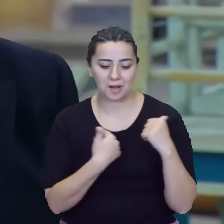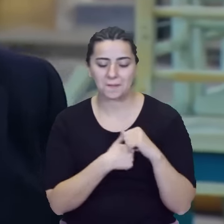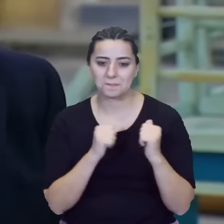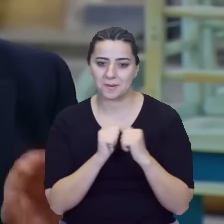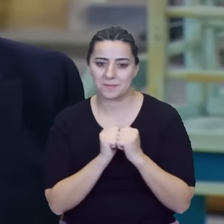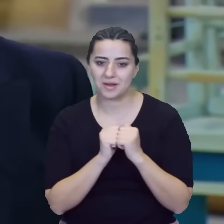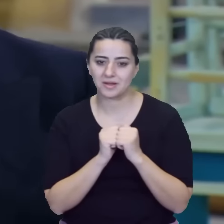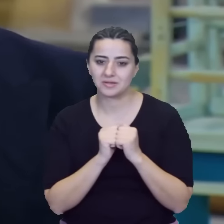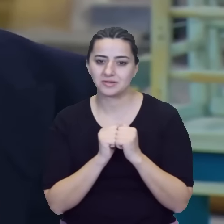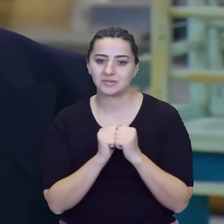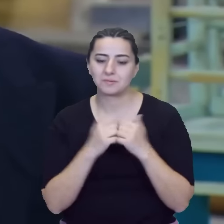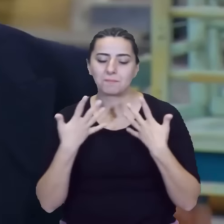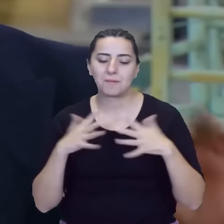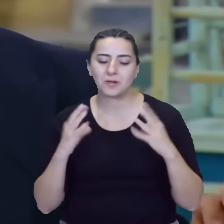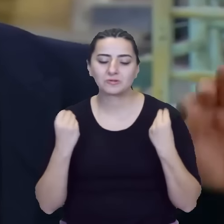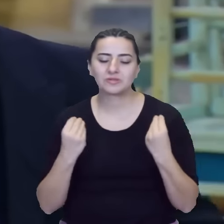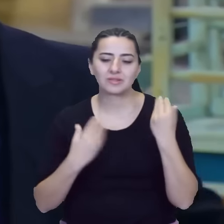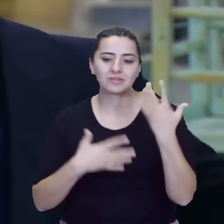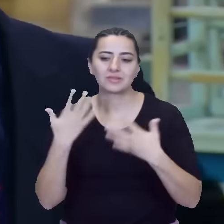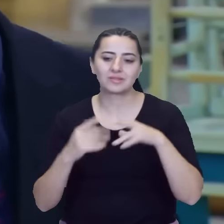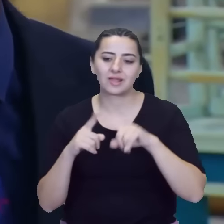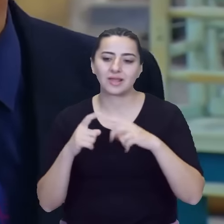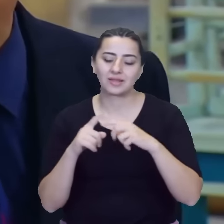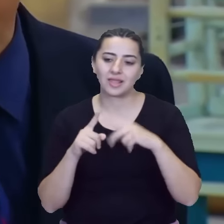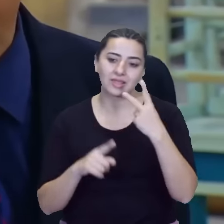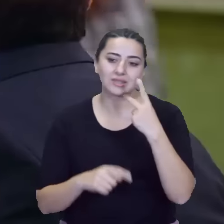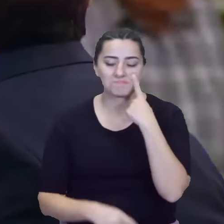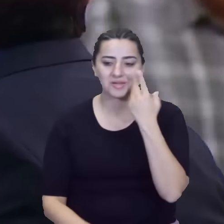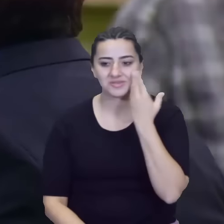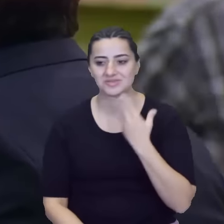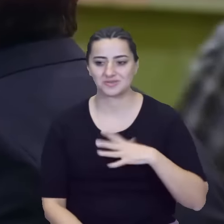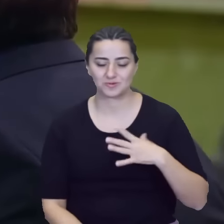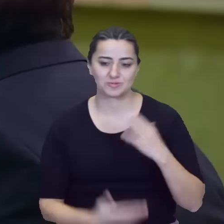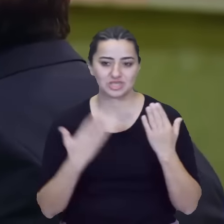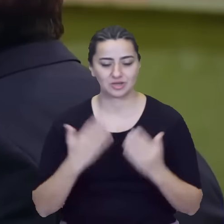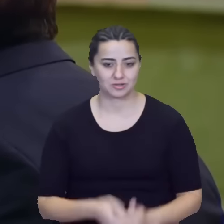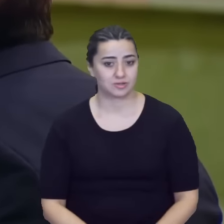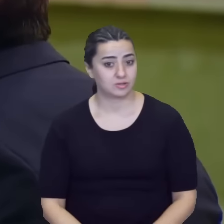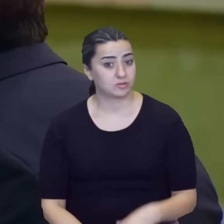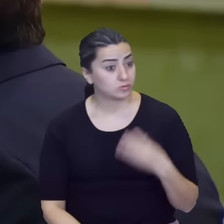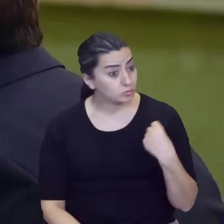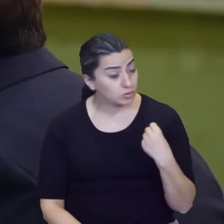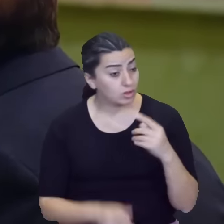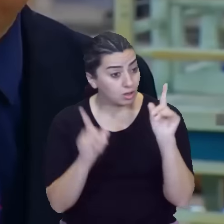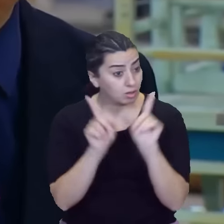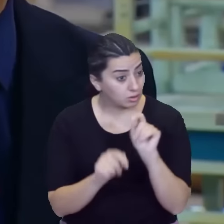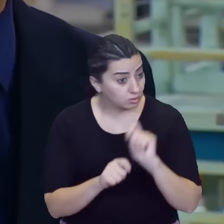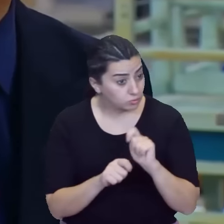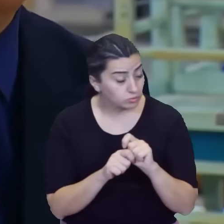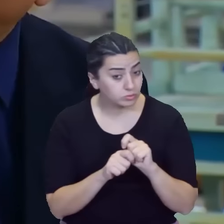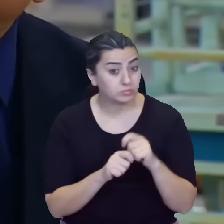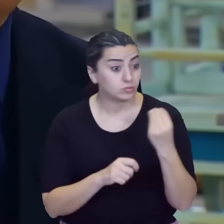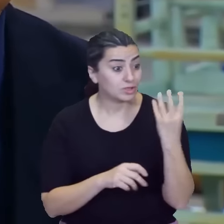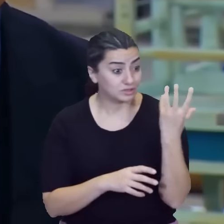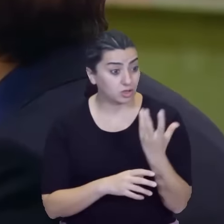karımla böyle berrak billur gibi TRT 2'yi izleyeceğiz inşallah. Vay be, helal olsun ya. Demek güzel anten yaptırıyorsunuz ha. Evet. Bak